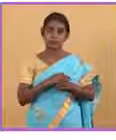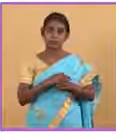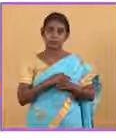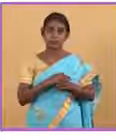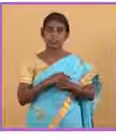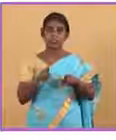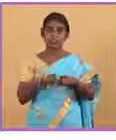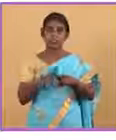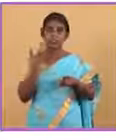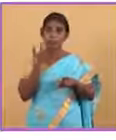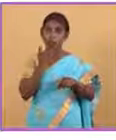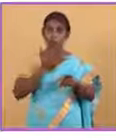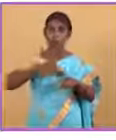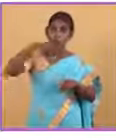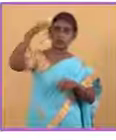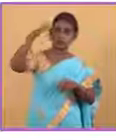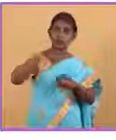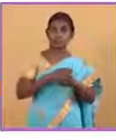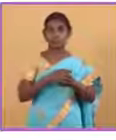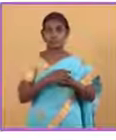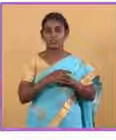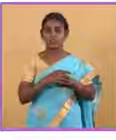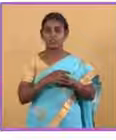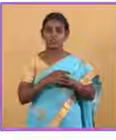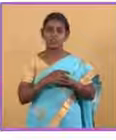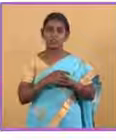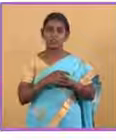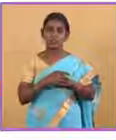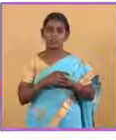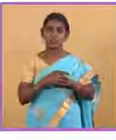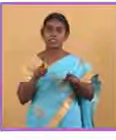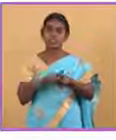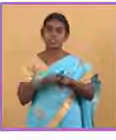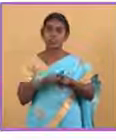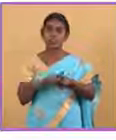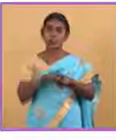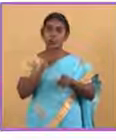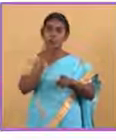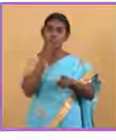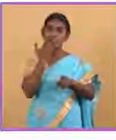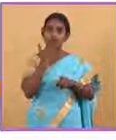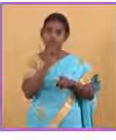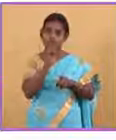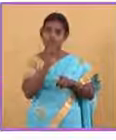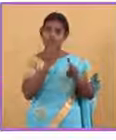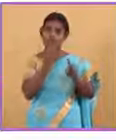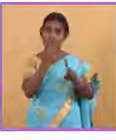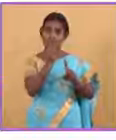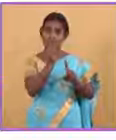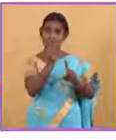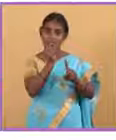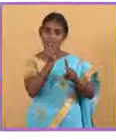படித்து உயர்ந்தான் என்ற வினையச்ச சொல்லும் இருக்கின்றது. அப்போ ஒரு படிங்கிற ஒரு சொல்லிலிருந்து எத்தனை